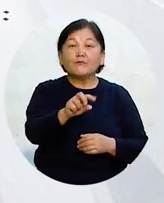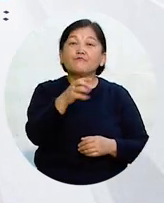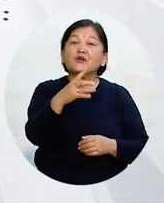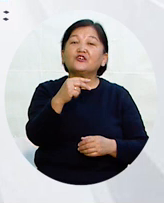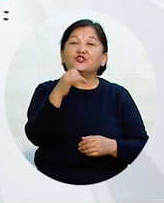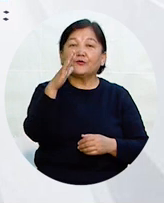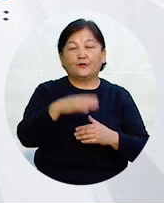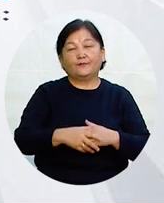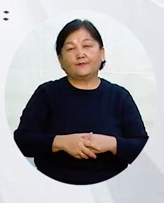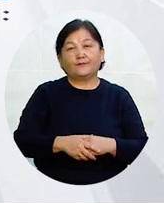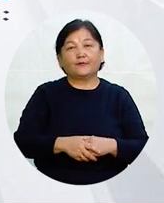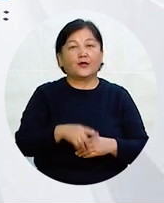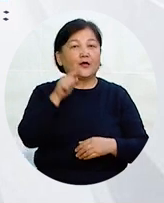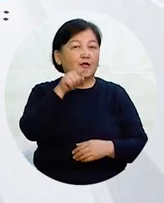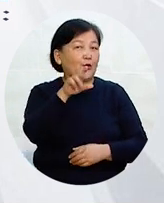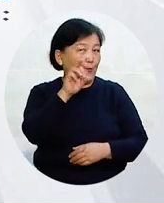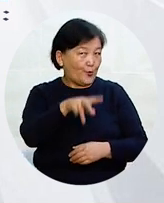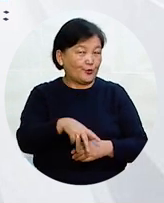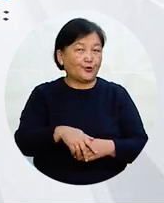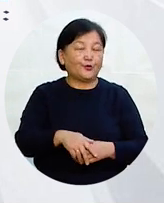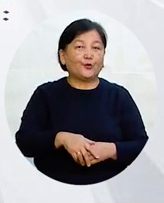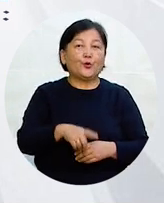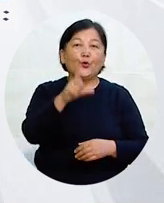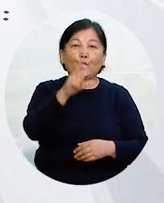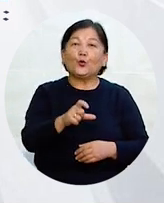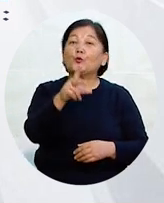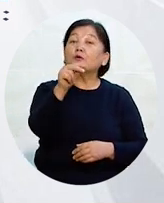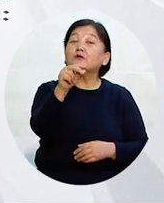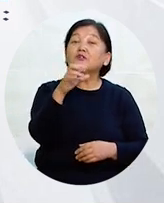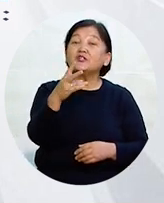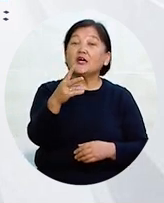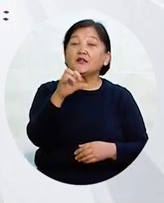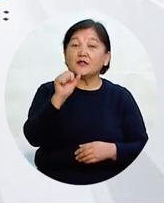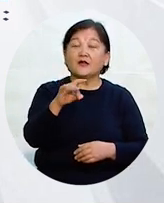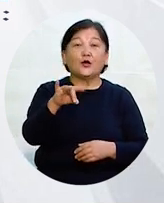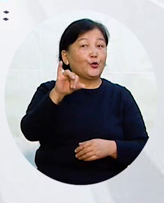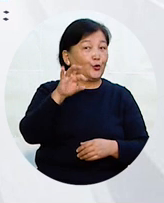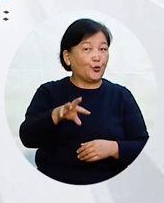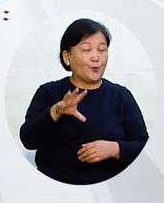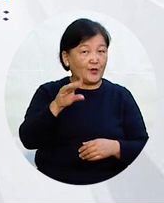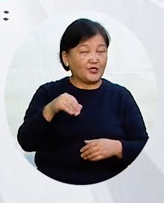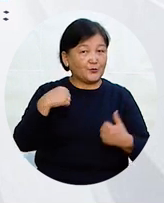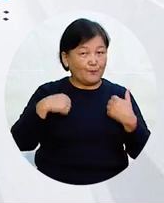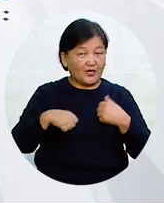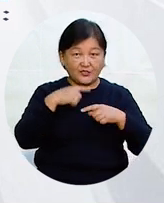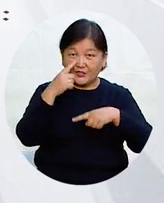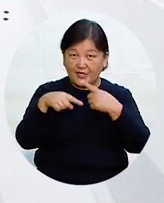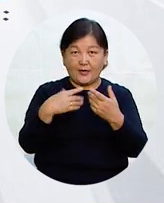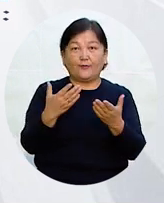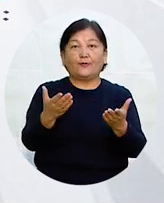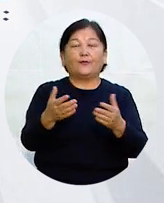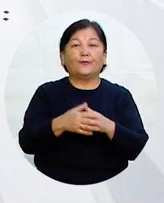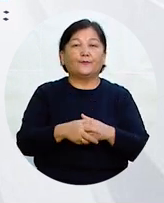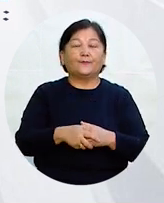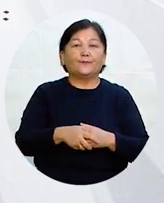бичив. Энэ бол хүн чанар юм гэж багш ярив.